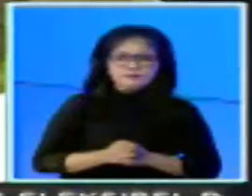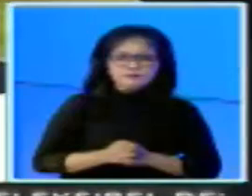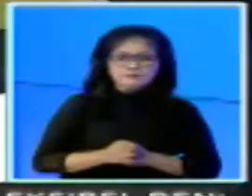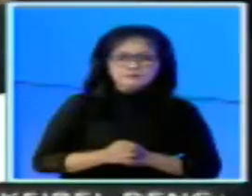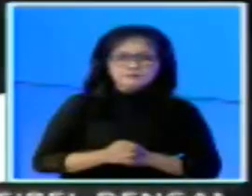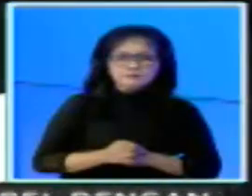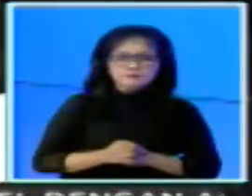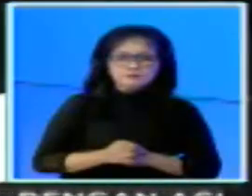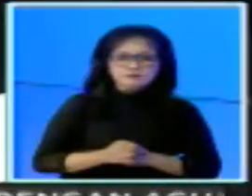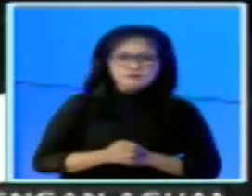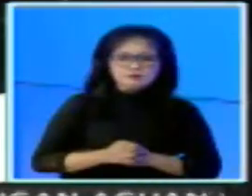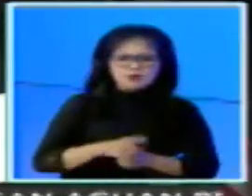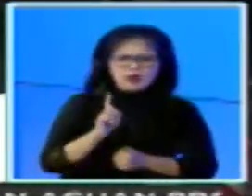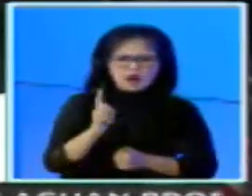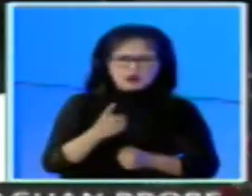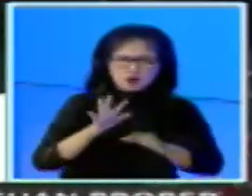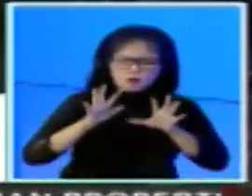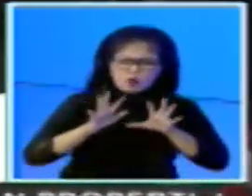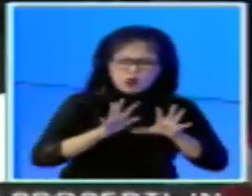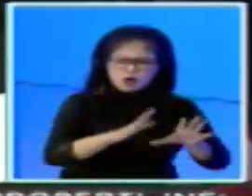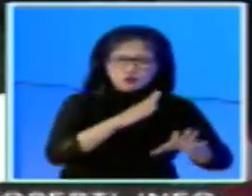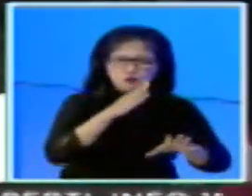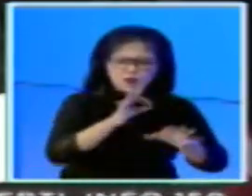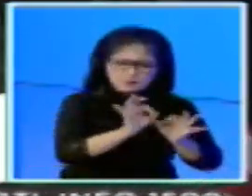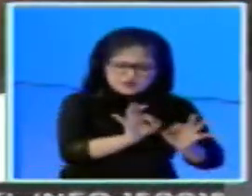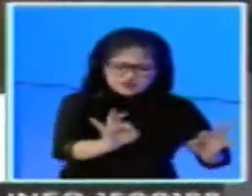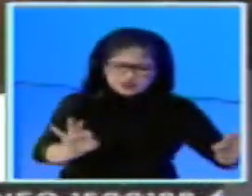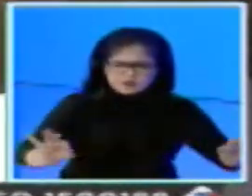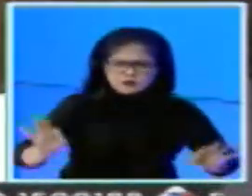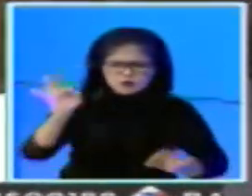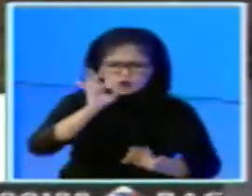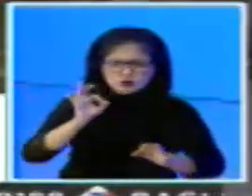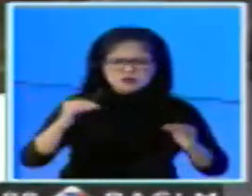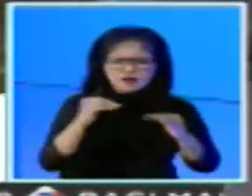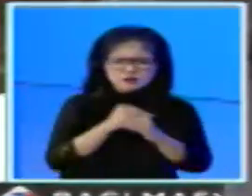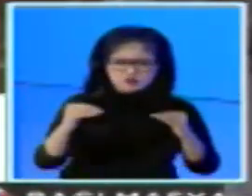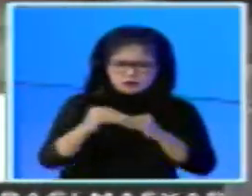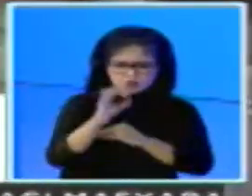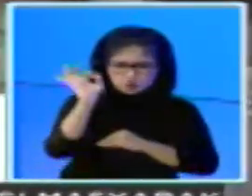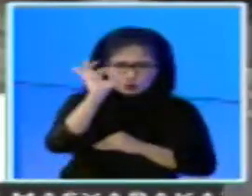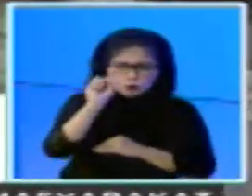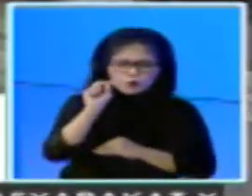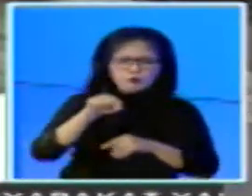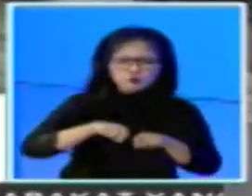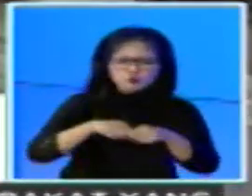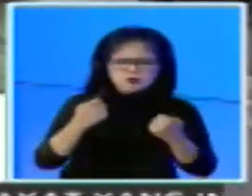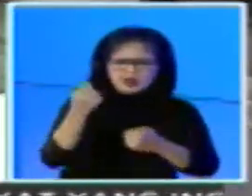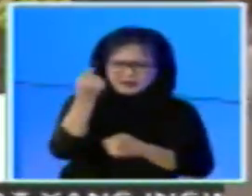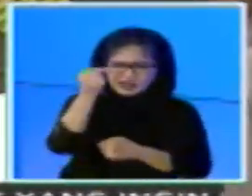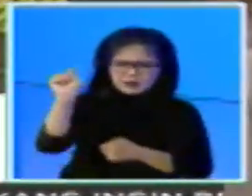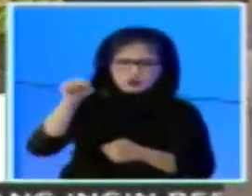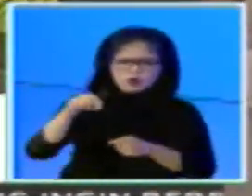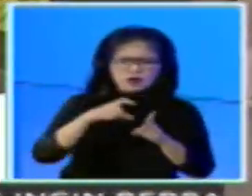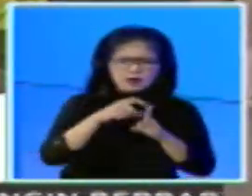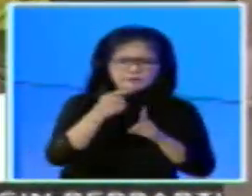Puluhan pasukan kuning sejak pagi terus membersihkan sisa puing fasilitas publik yang rusak imbas dari demo di DPR dan MPR Selasa lalu.